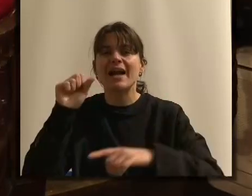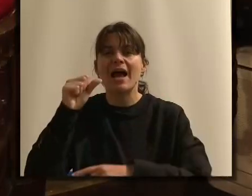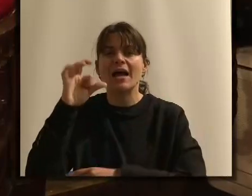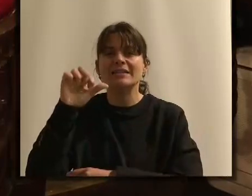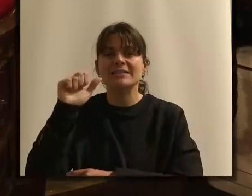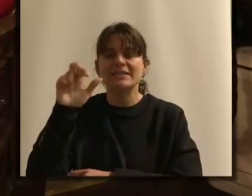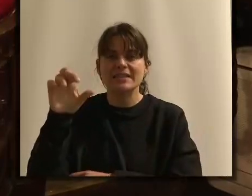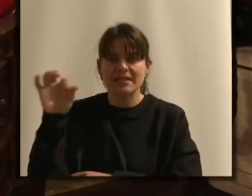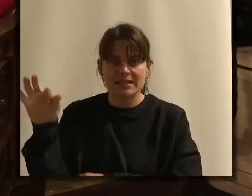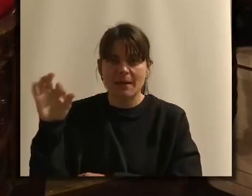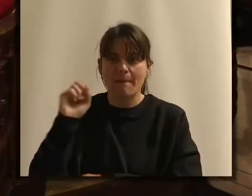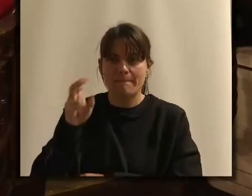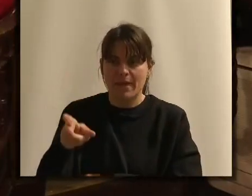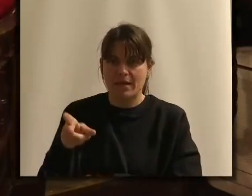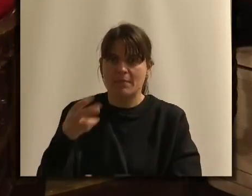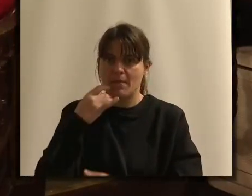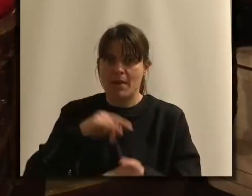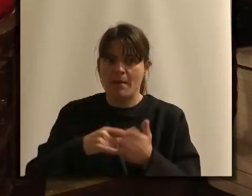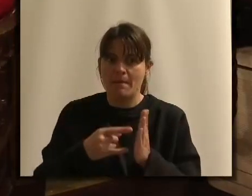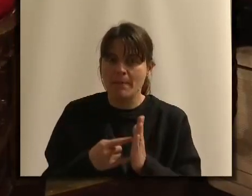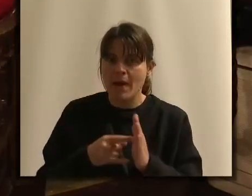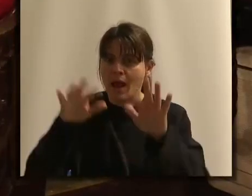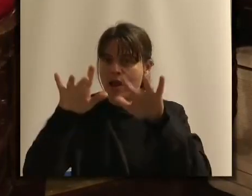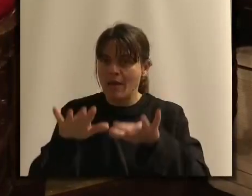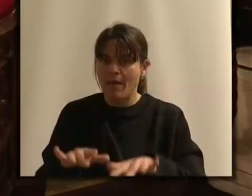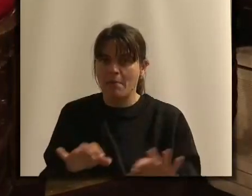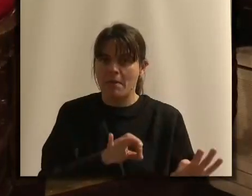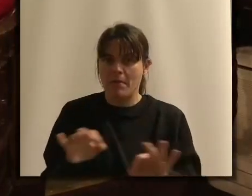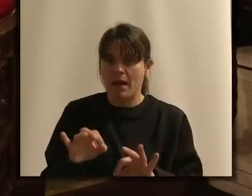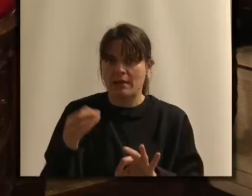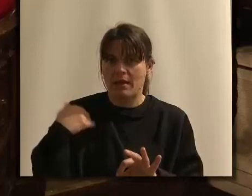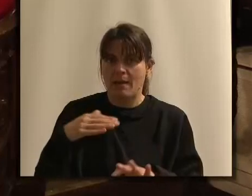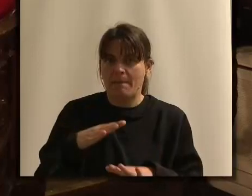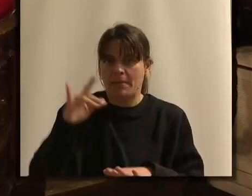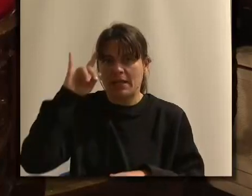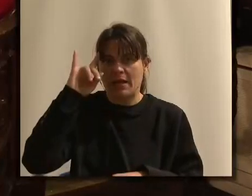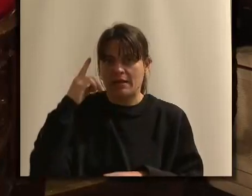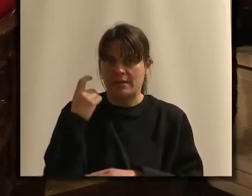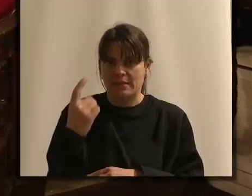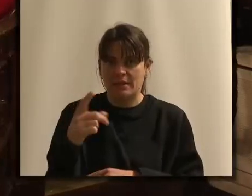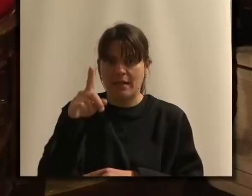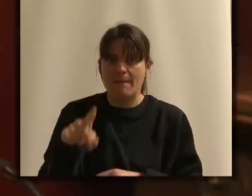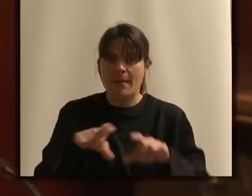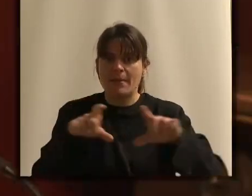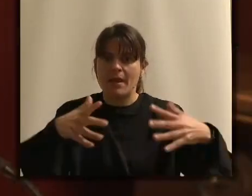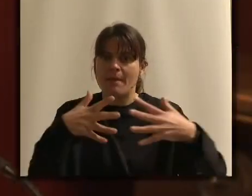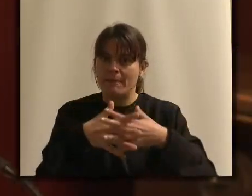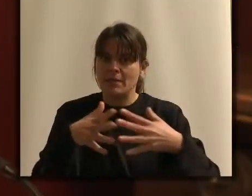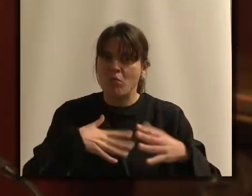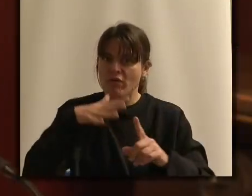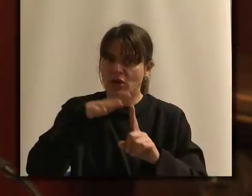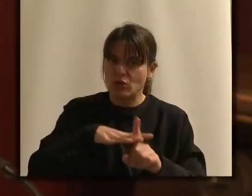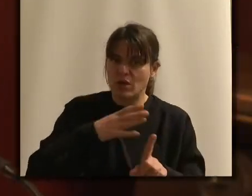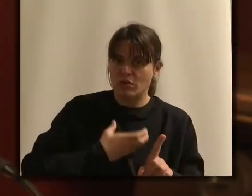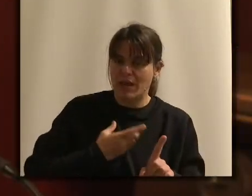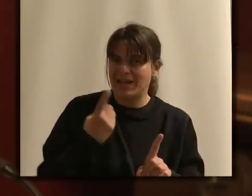pla de nevades, que està a punt aquests dies per si fos d'aplicació, i perquè l'empresa mixta pugui fer factures contra l'Ajuntament